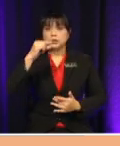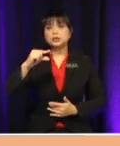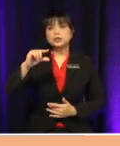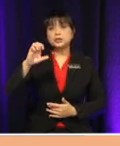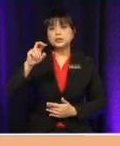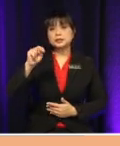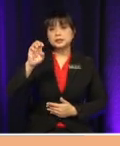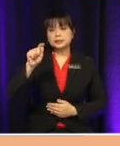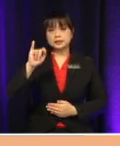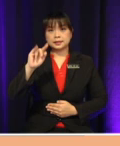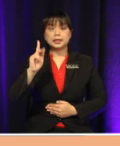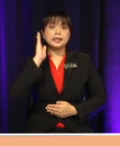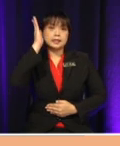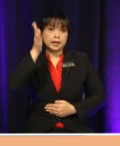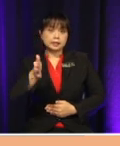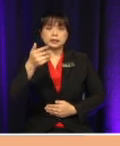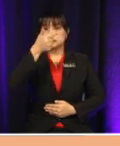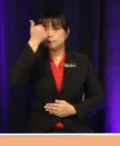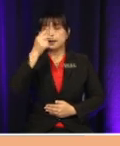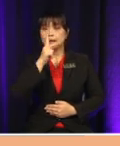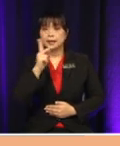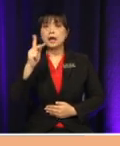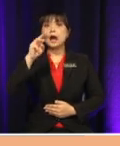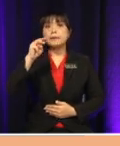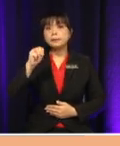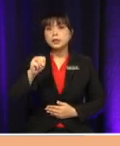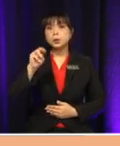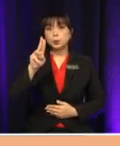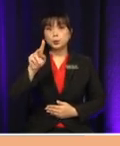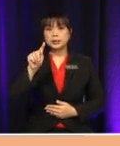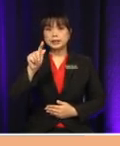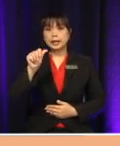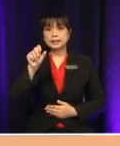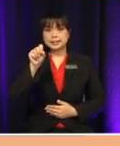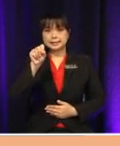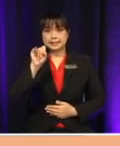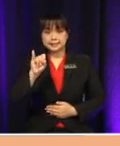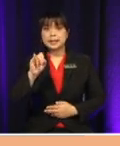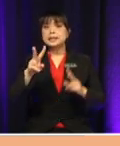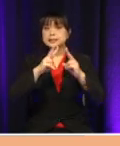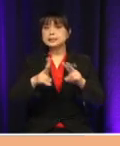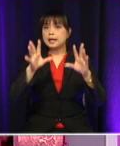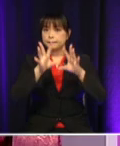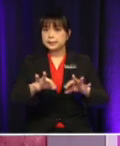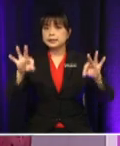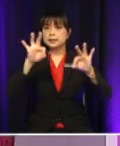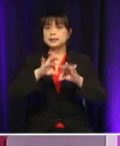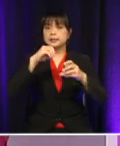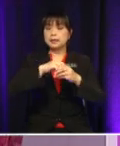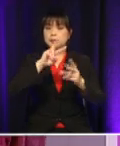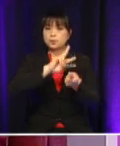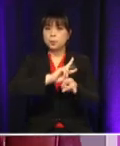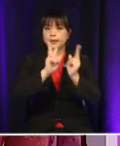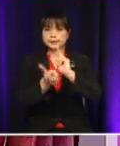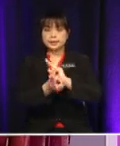mutasi ya mutasi adalah satu bagian ya sangat-sangat penting di wariasi karena satu daripada waktu yang menyebabkan